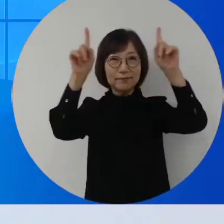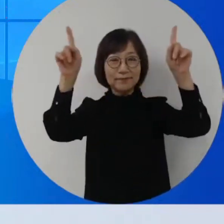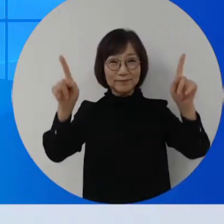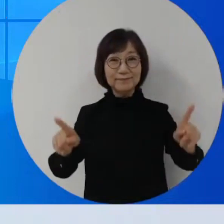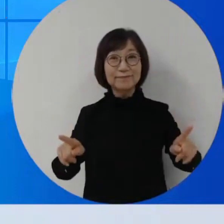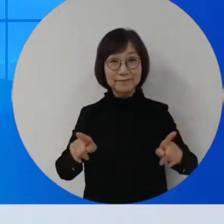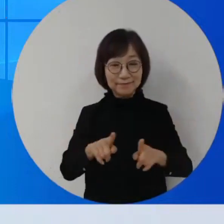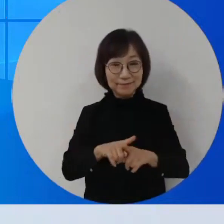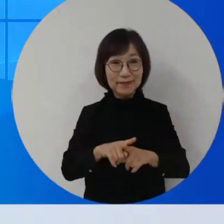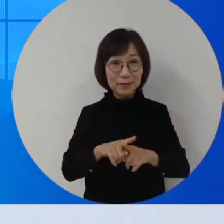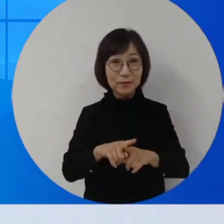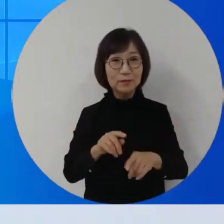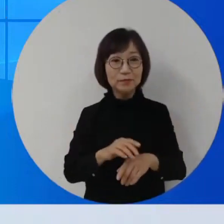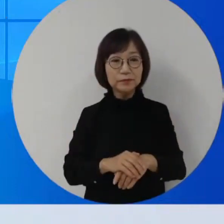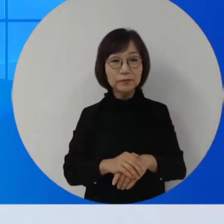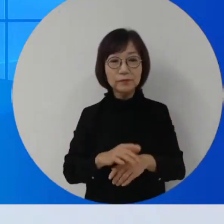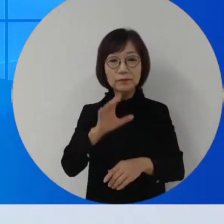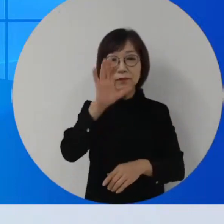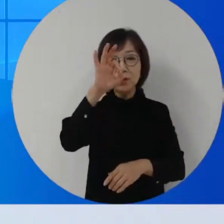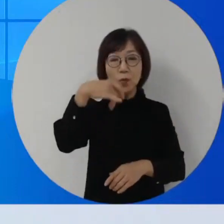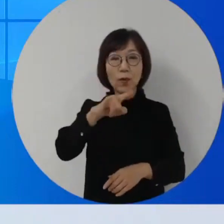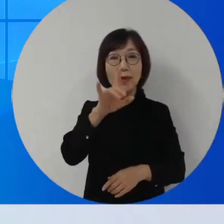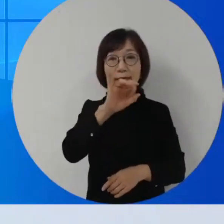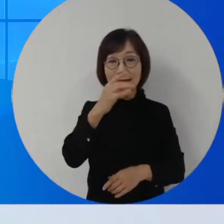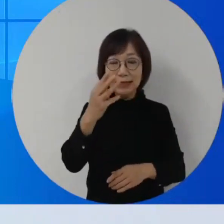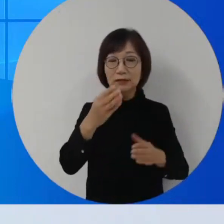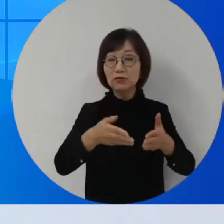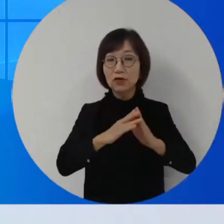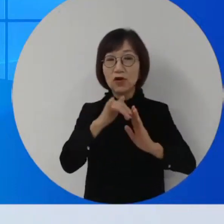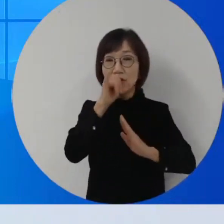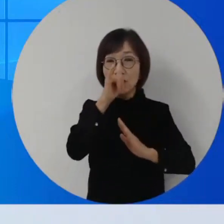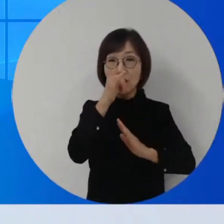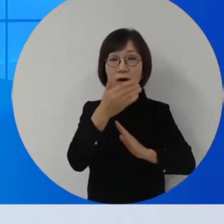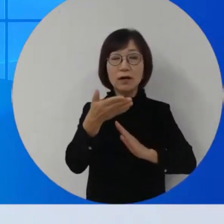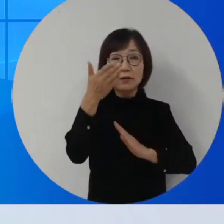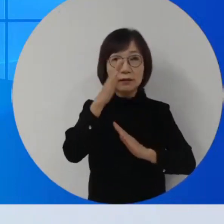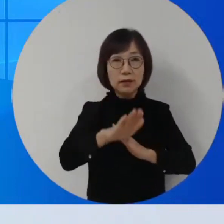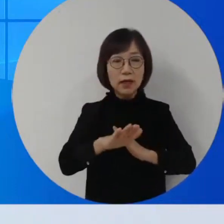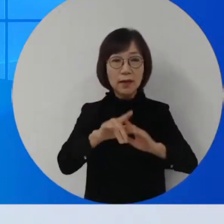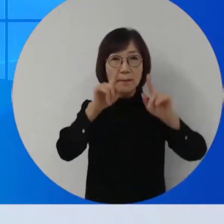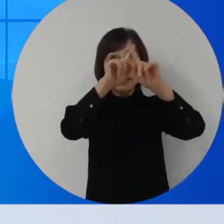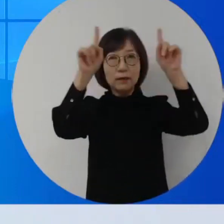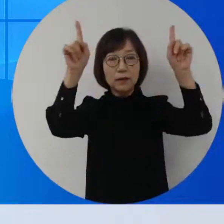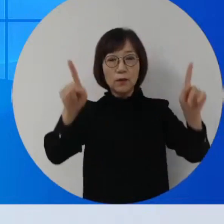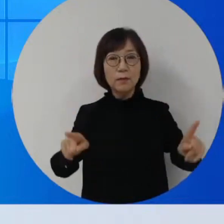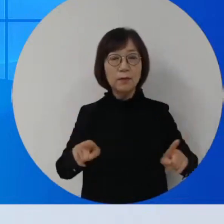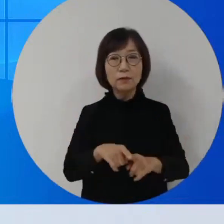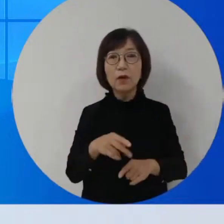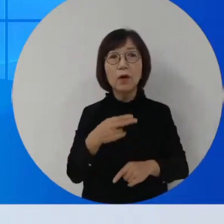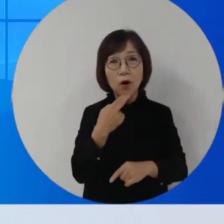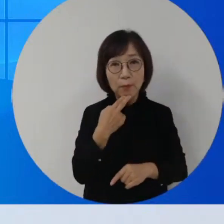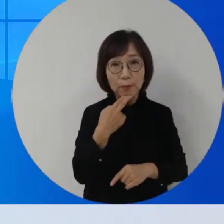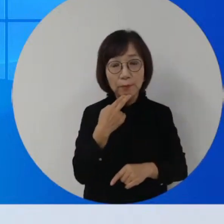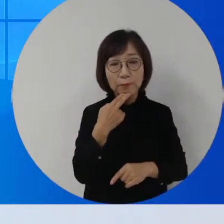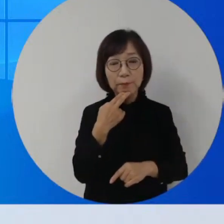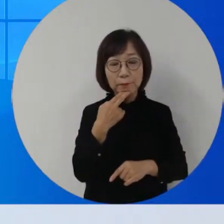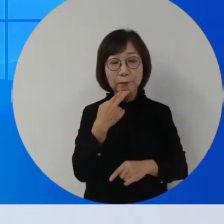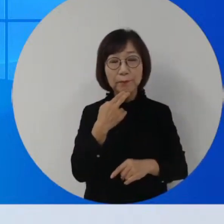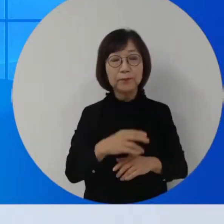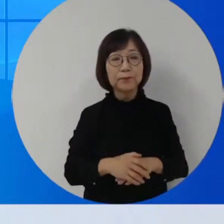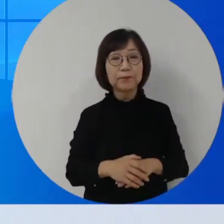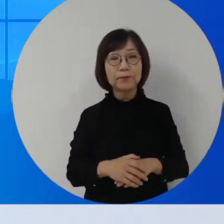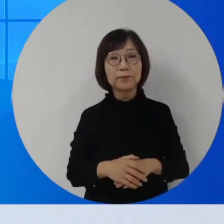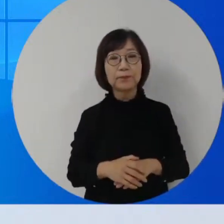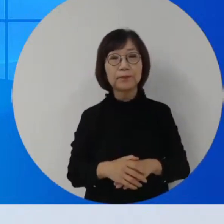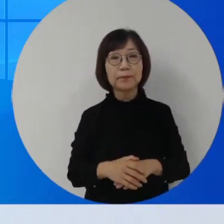요 웨일 브라우저가 설치가 되어 있는데 바탕화면에 이런 아이콘이 없습니다. 바로가기 아이콘이 없어요. 그러면